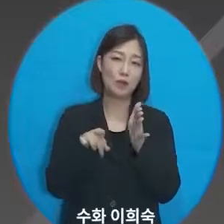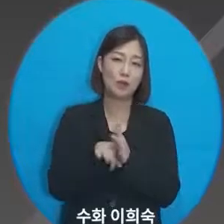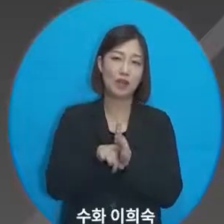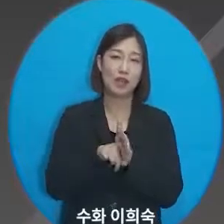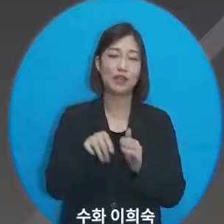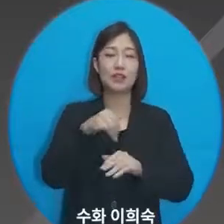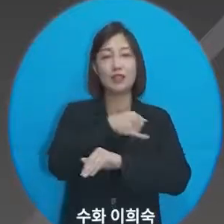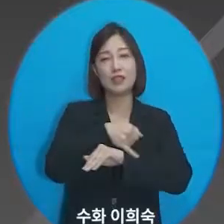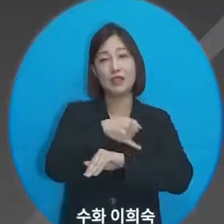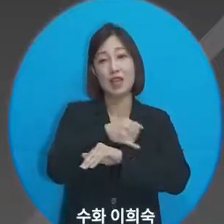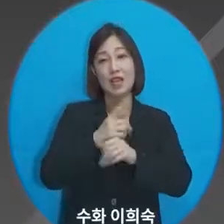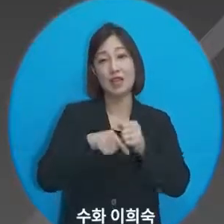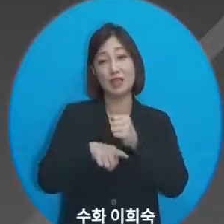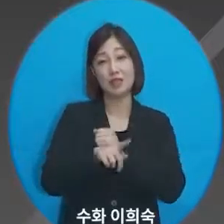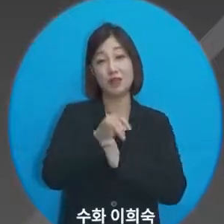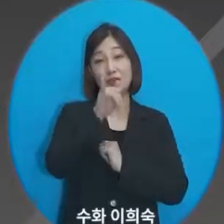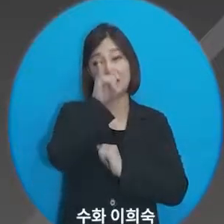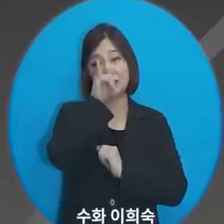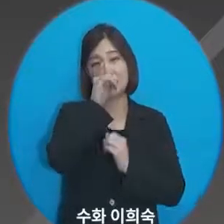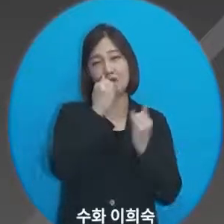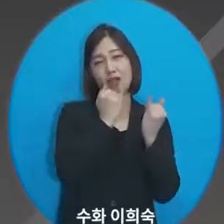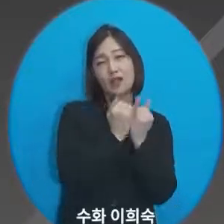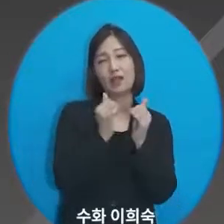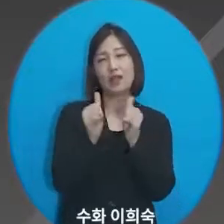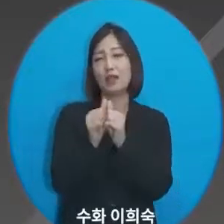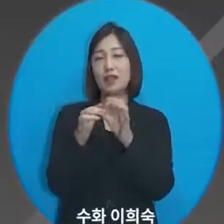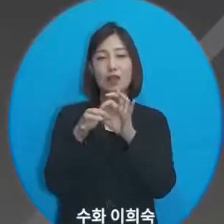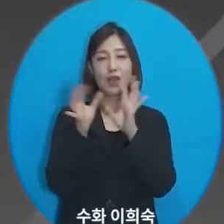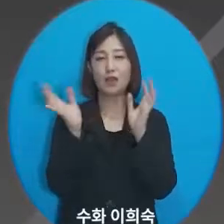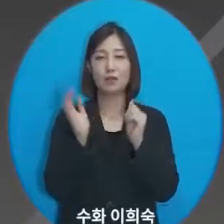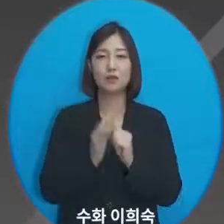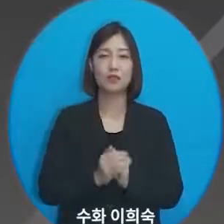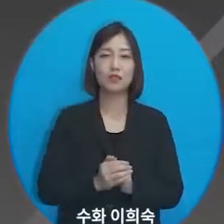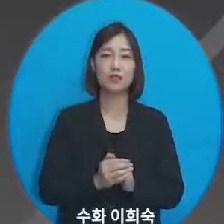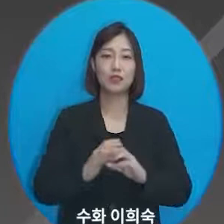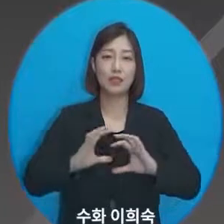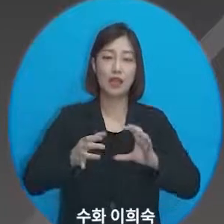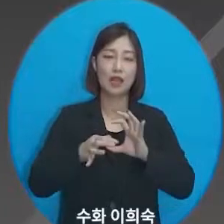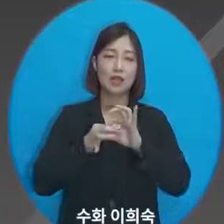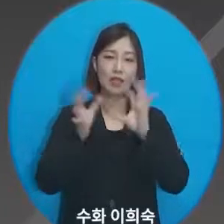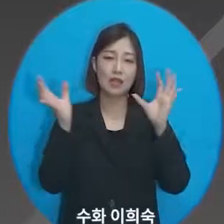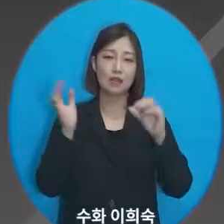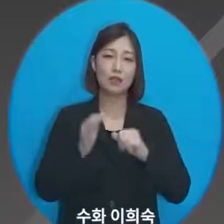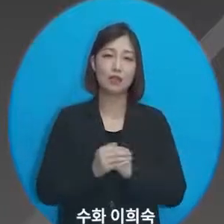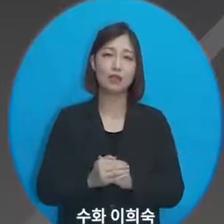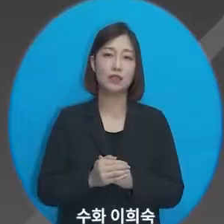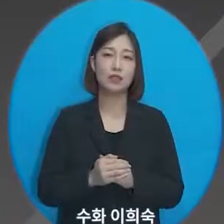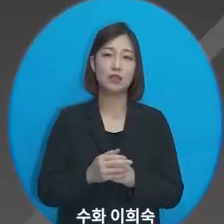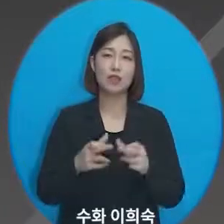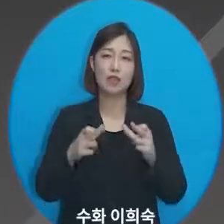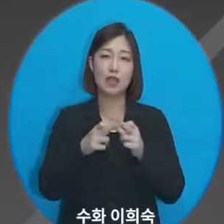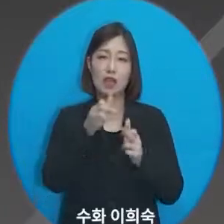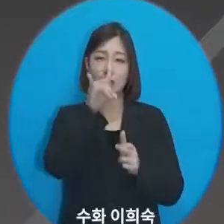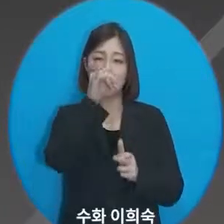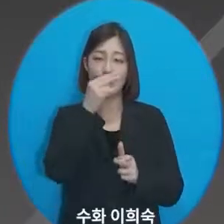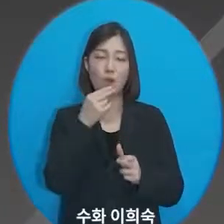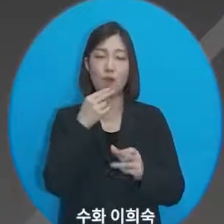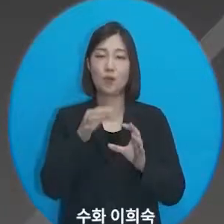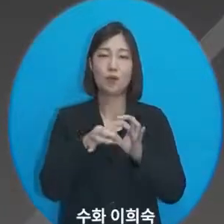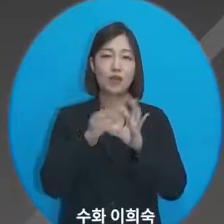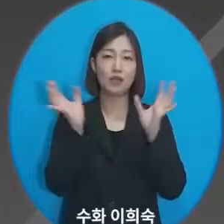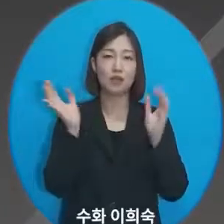볼 때 연령과 성별, 그다음에 국적, 언어, 장애 유무와도 상관이 없어야 됩니다.